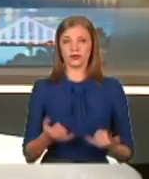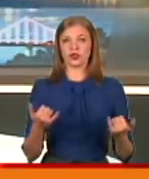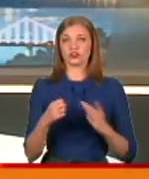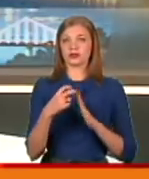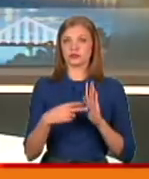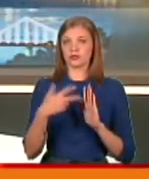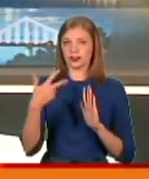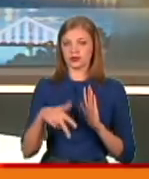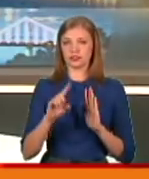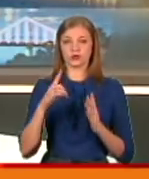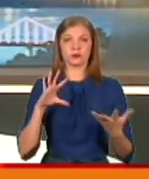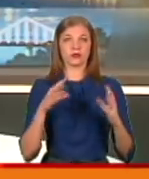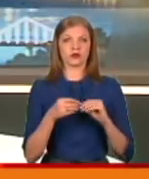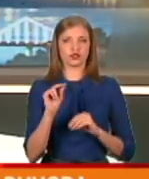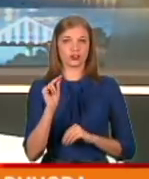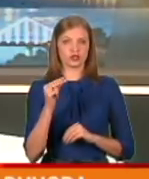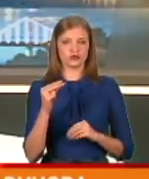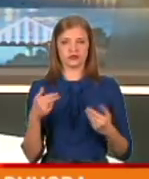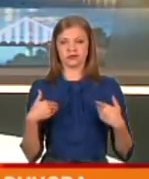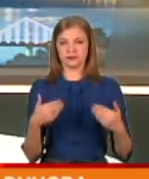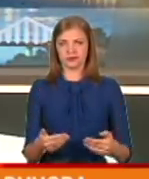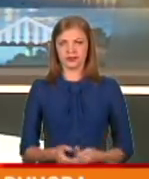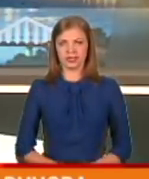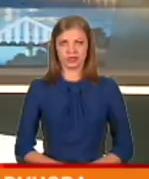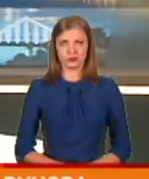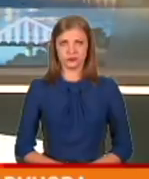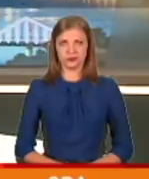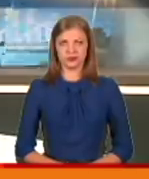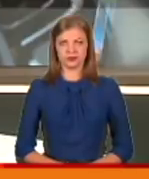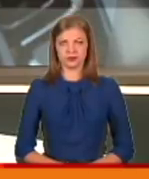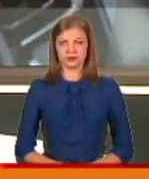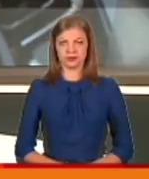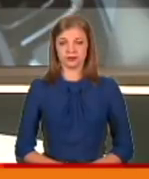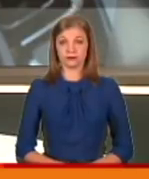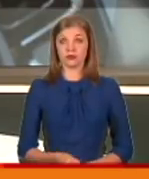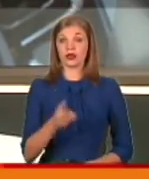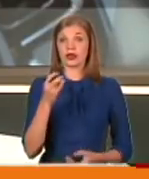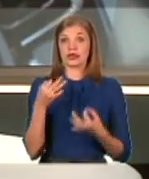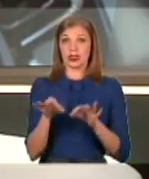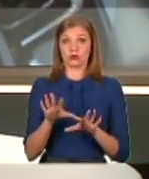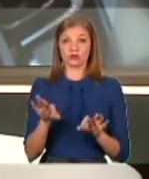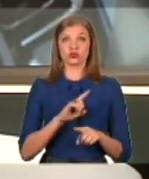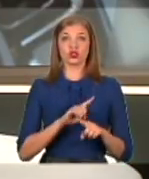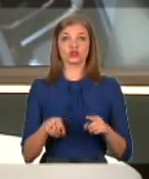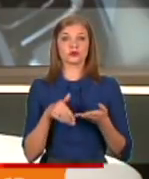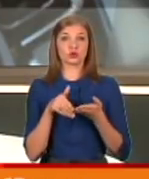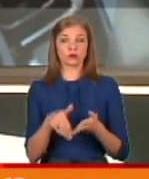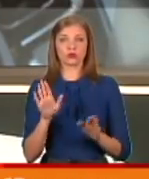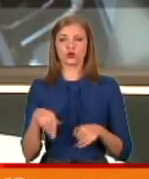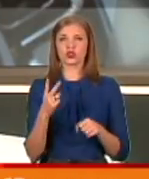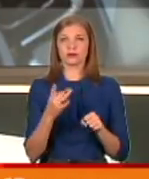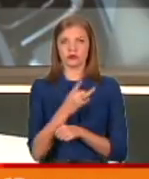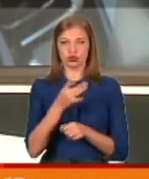На часі 17.30, перший вік на четверга, у студії Віта Євтушина. Вітаю вас. Не пропускала швидку допомогу, а потім